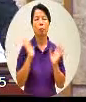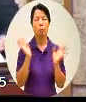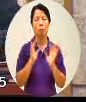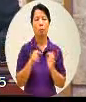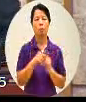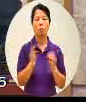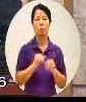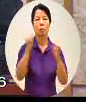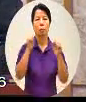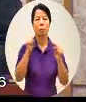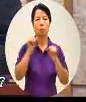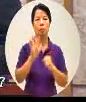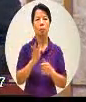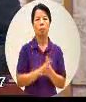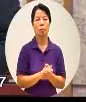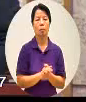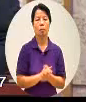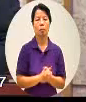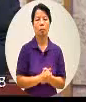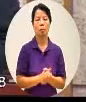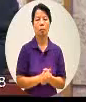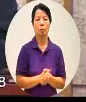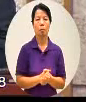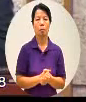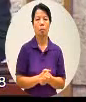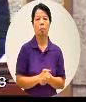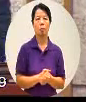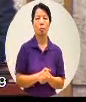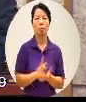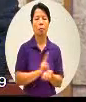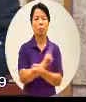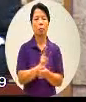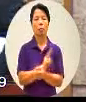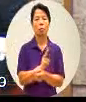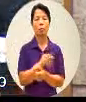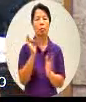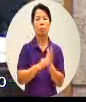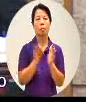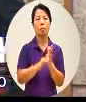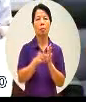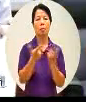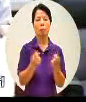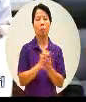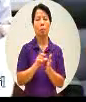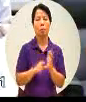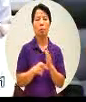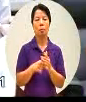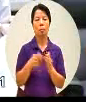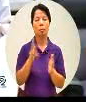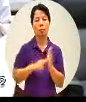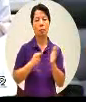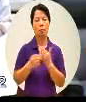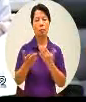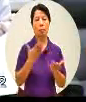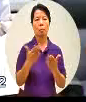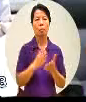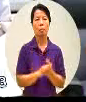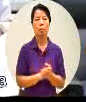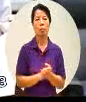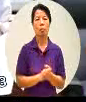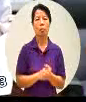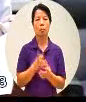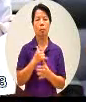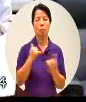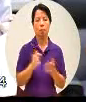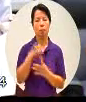说体育的，以后我们希望是上 中 年，会有林书豪啦，也会有 曾雅妮。时间无足济，啊，你该虽然我相信做清楚。 足侪类啦。 啊，我